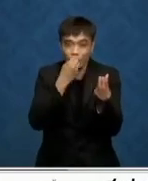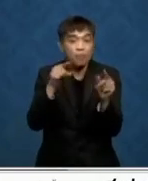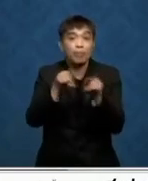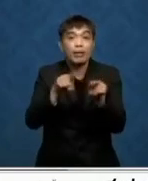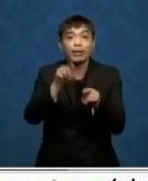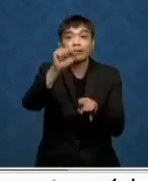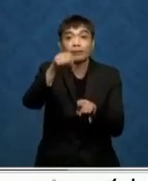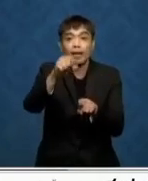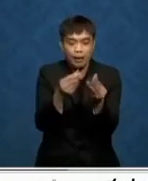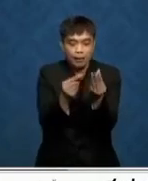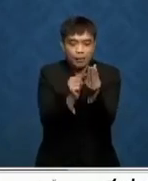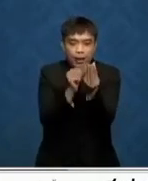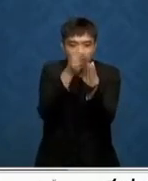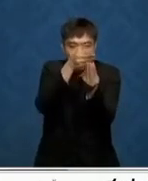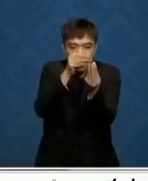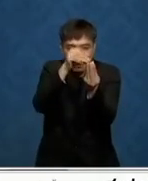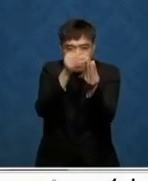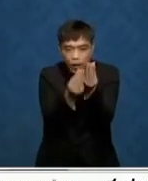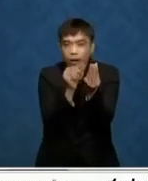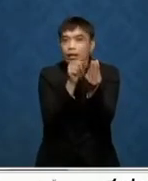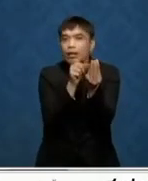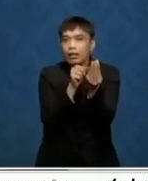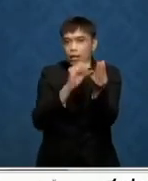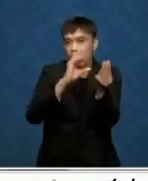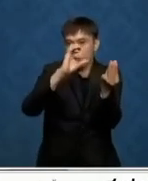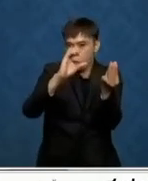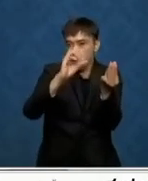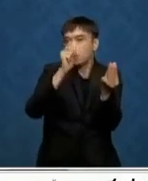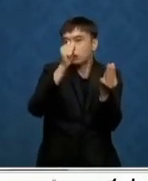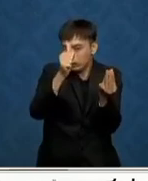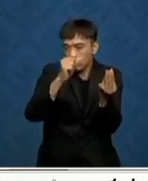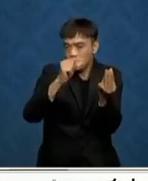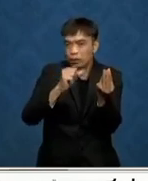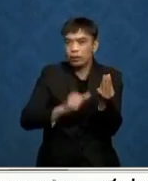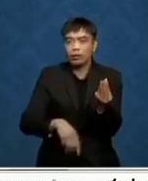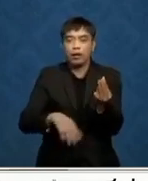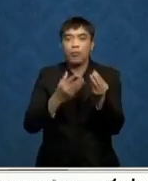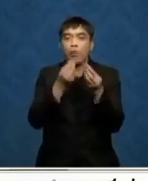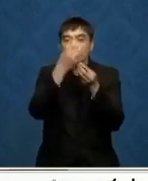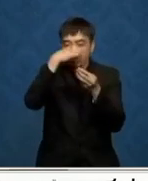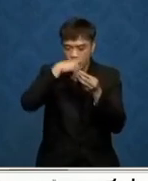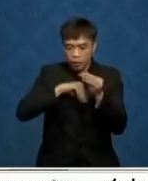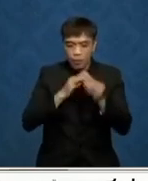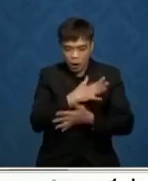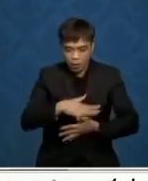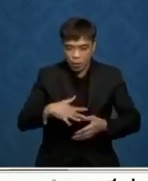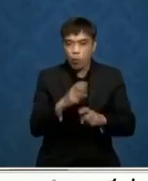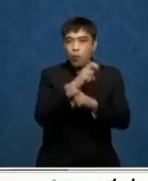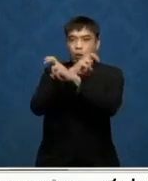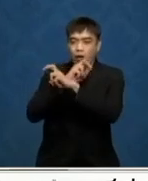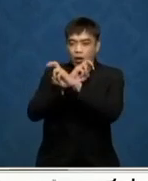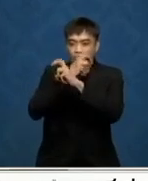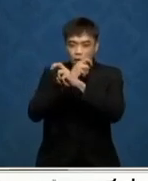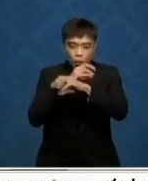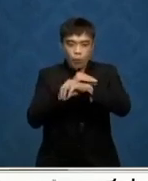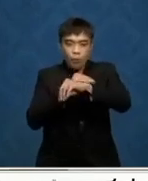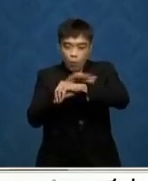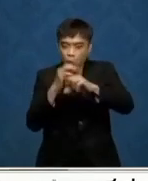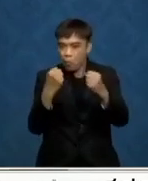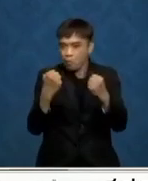ลำไยเนี่ยอุดมไปด้วยวิตามินซีที่มีส่วนสำคัญในการสร้างคอลลาเจนซึ่งพบมากในกระดูกหลอดเลือดและก็ผิวหนัง